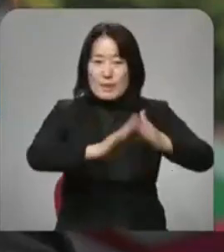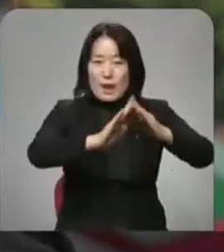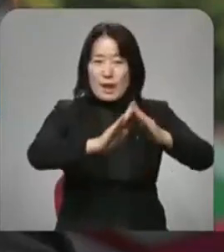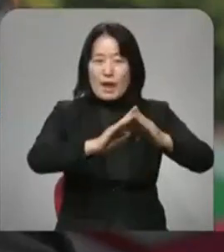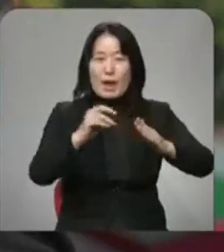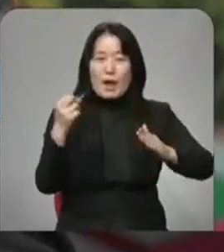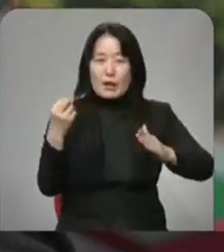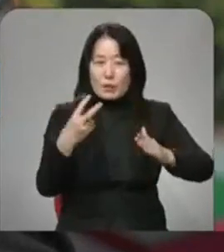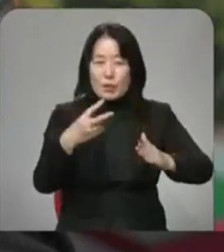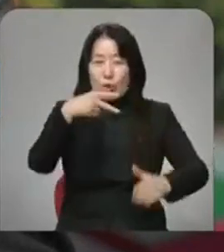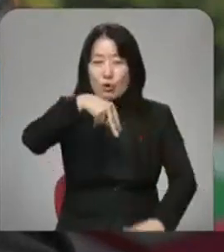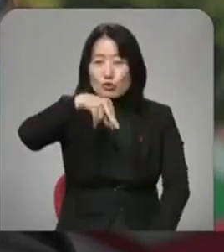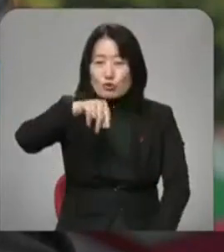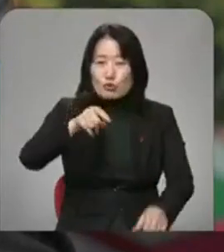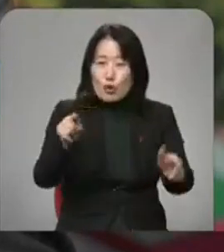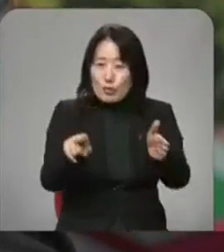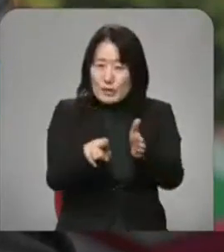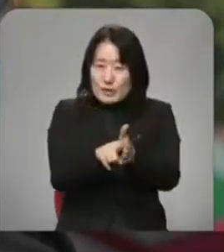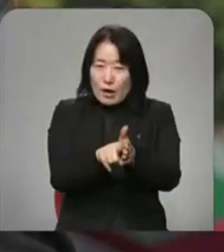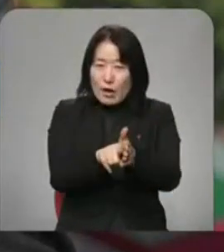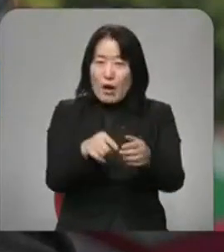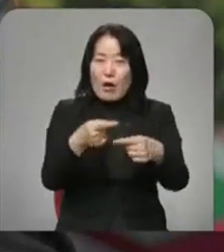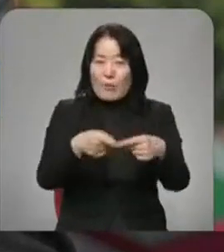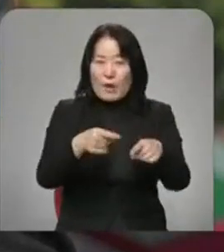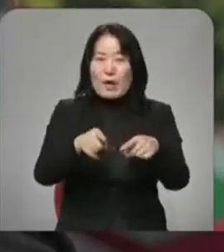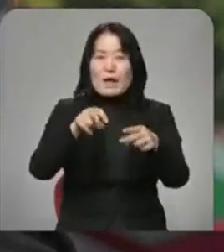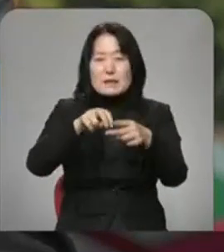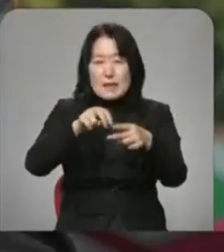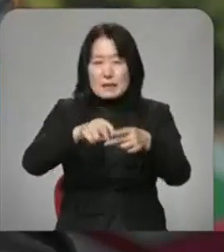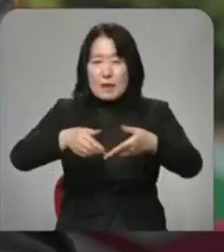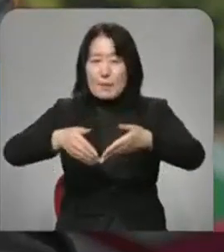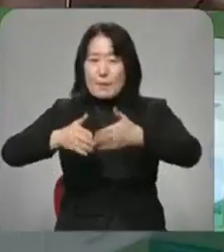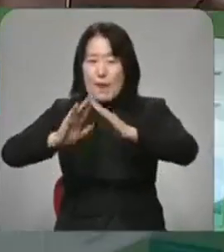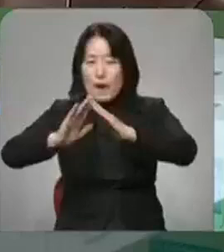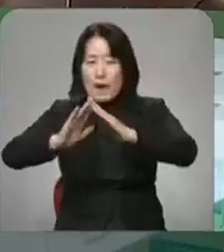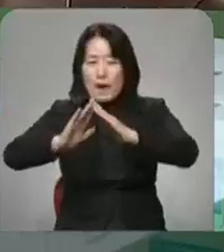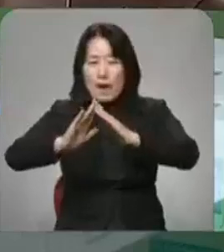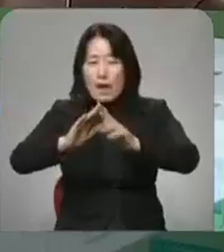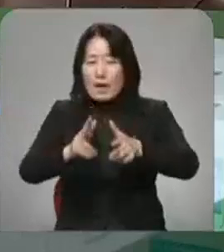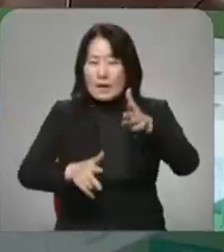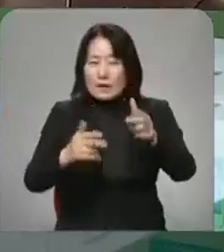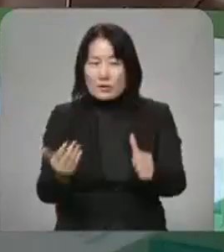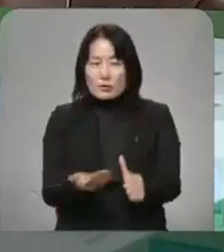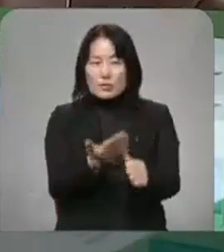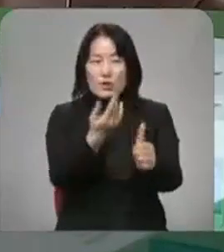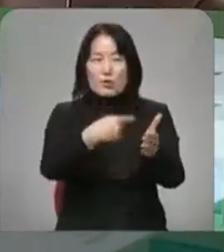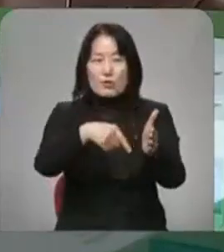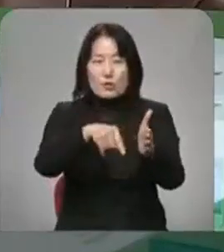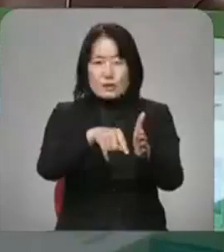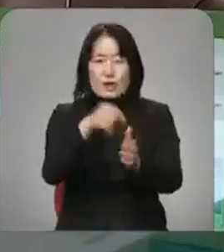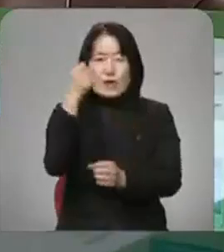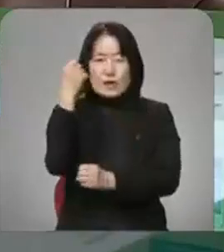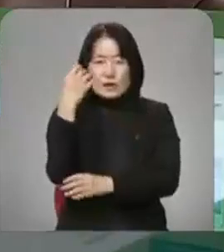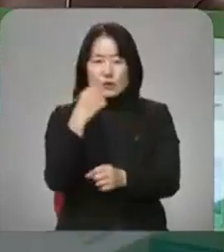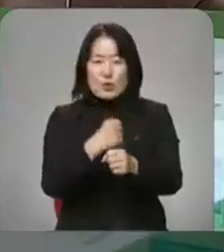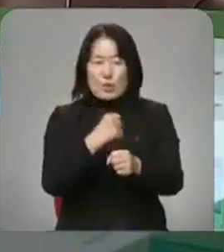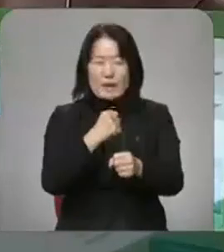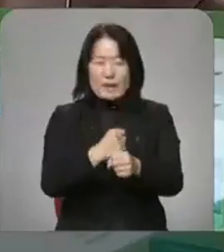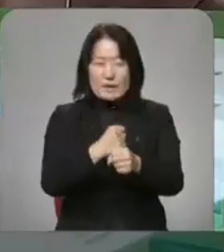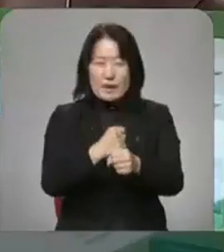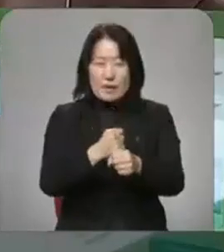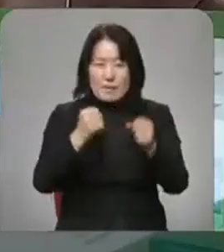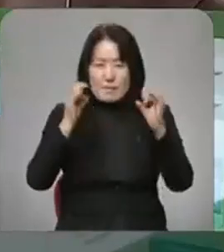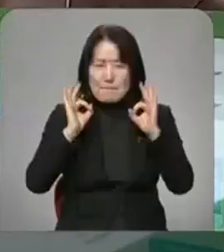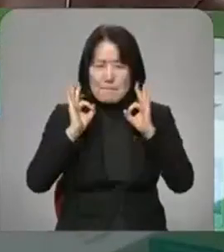액화수소 신뢰성 평가센터 구축 등 수소산업 육성을 위한 인프라 구축에